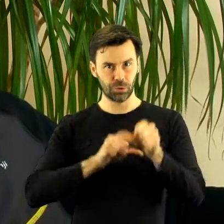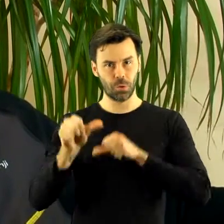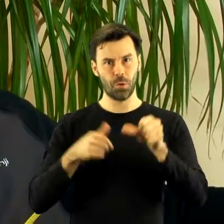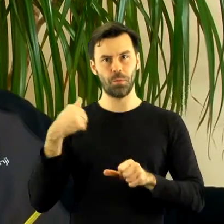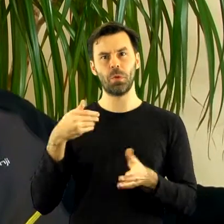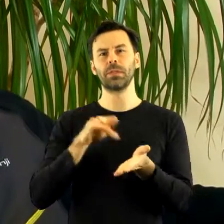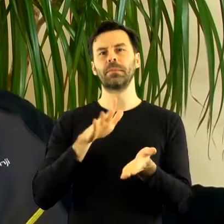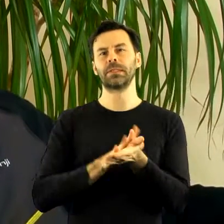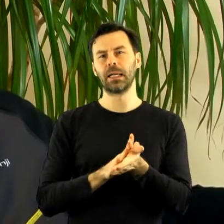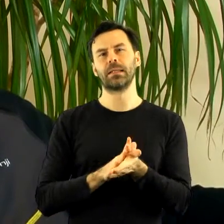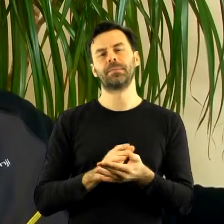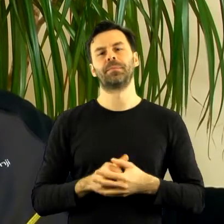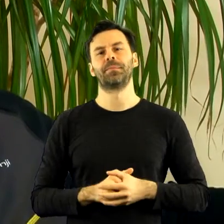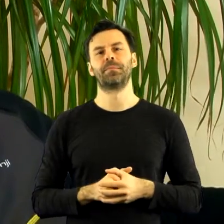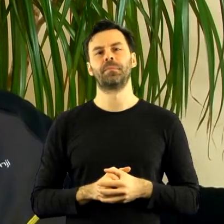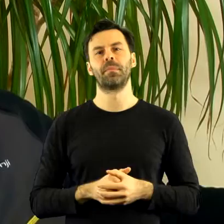21 marca 2013 roku w KRS-ie.